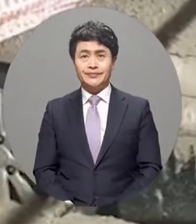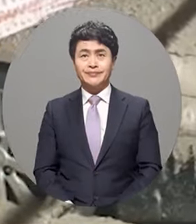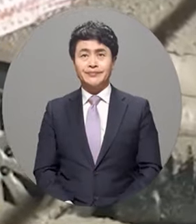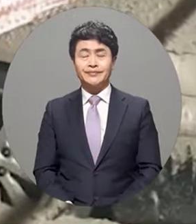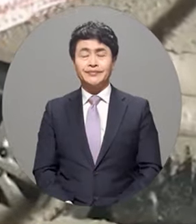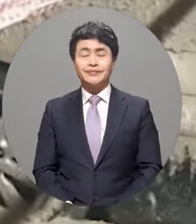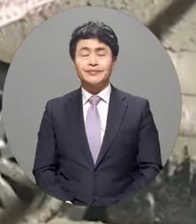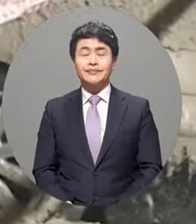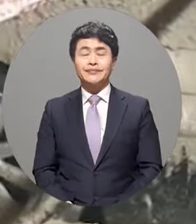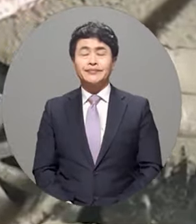류현준입니다 DA